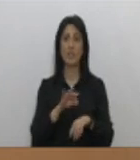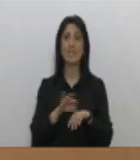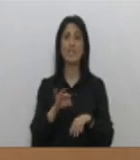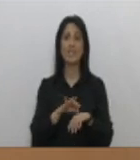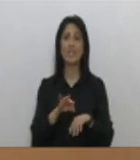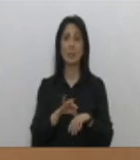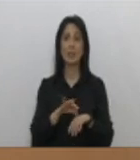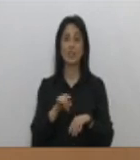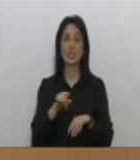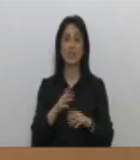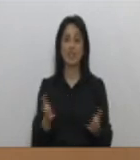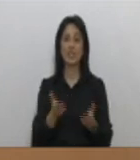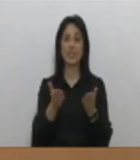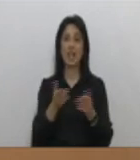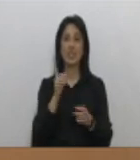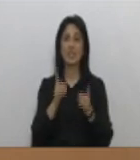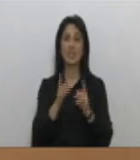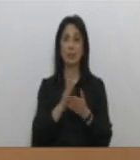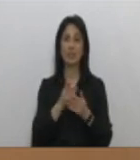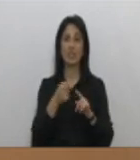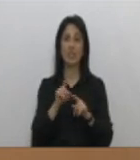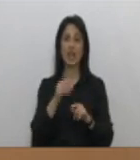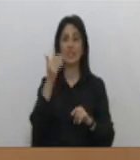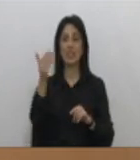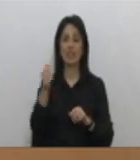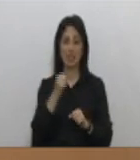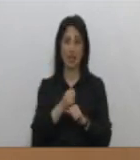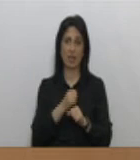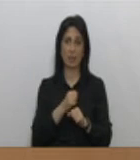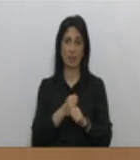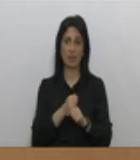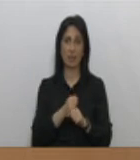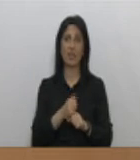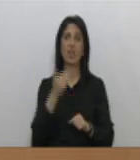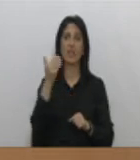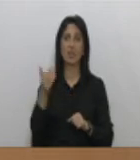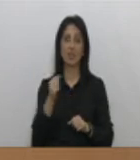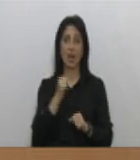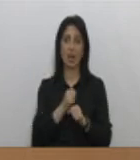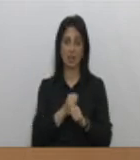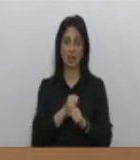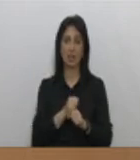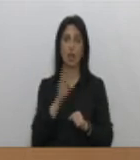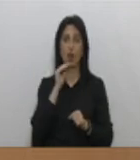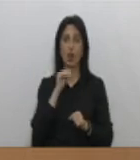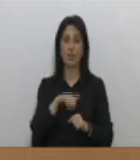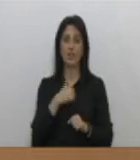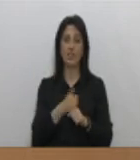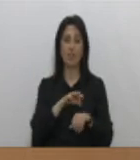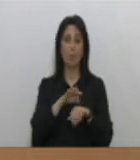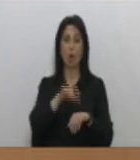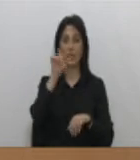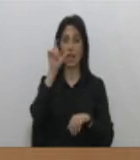ძალადობას და ძალადობის ახალისება სინამდვილეში არის ის, რასაც თქვენ აკეთებდით. Და თქვენ აკეთებთ, როდესაც თავარ